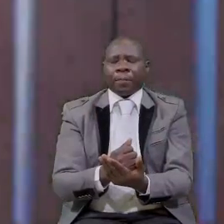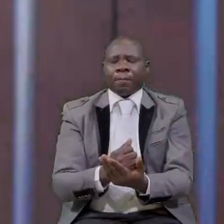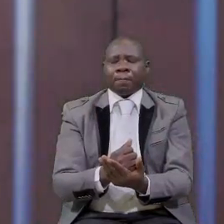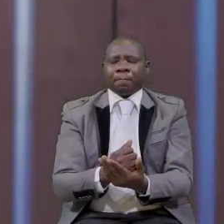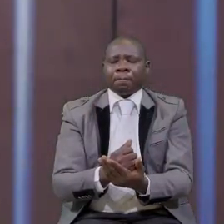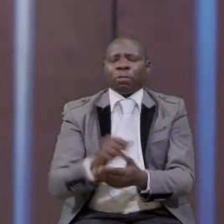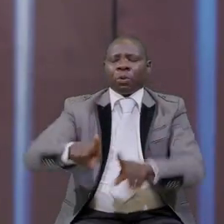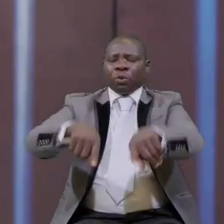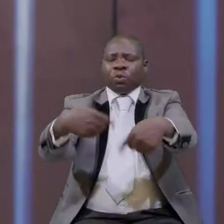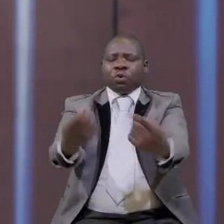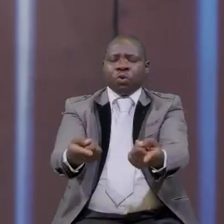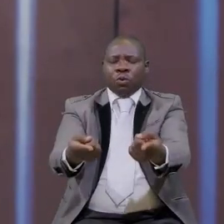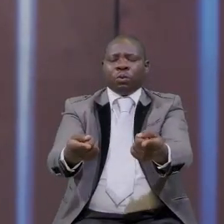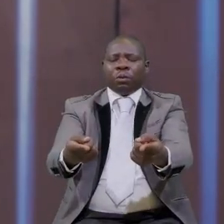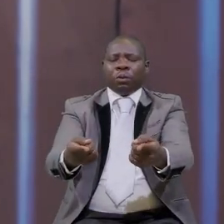Va.